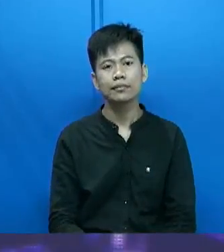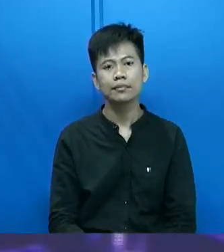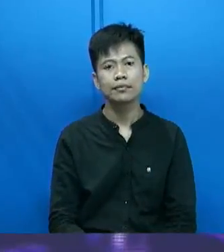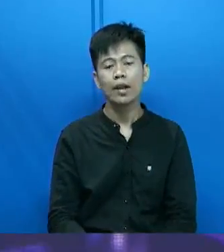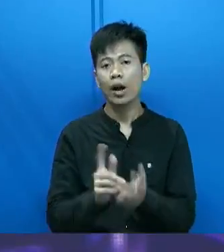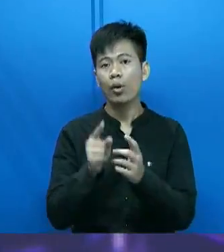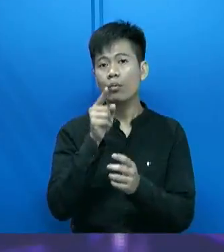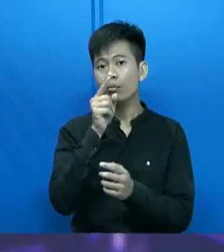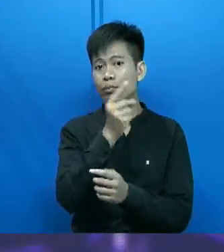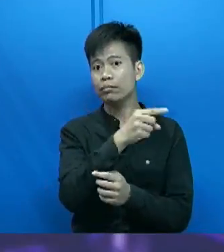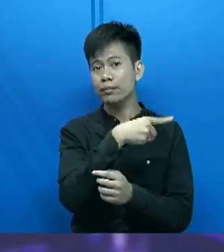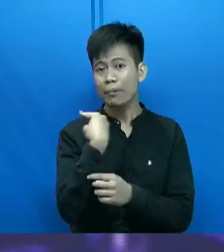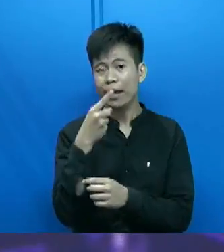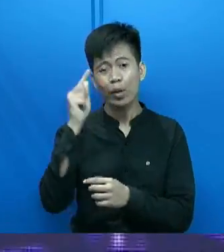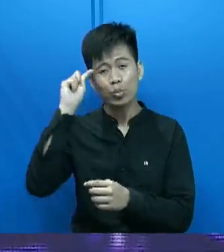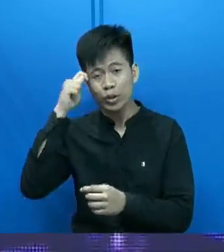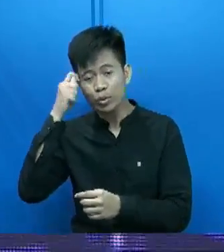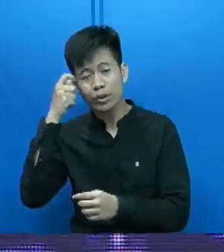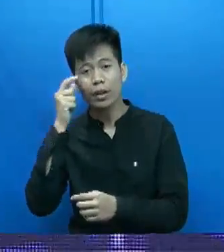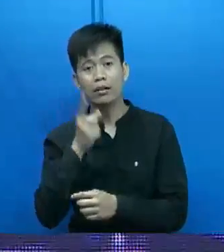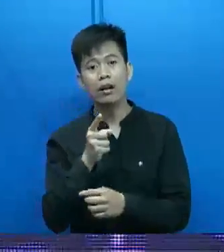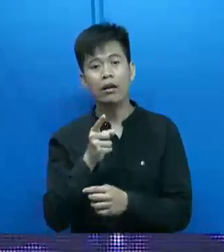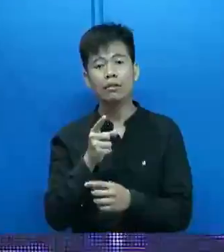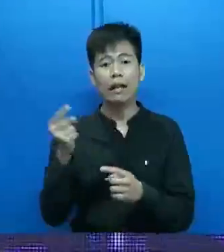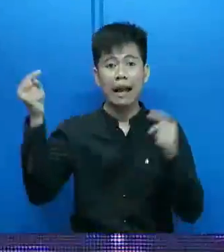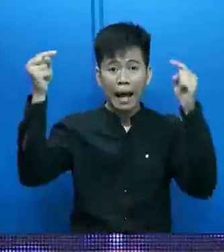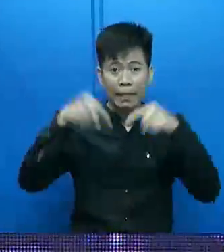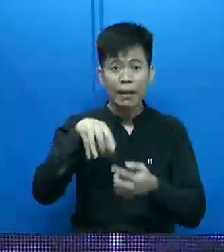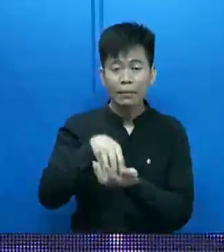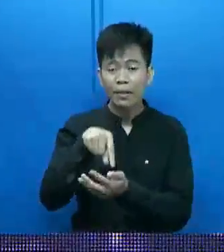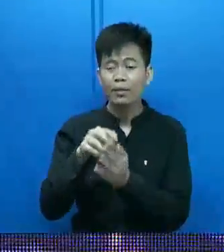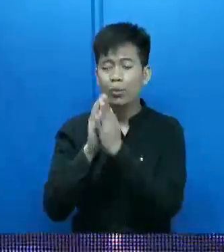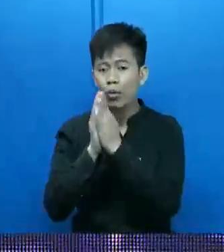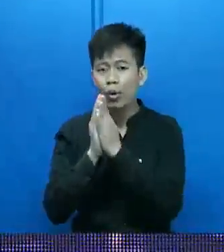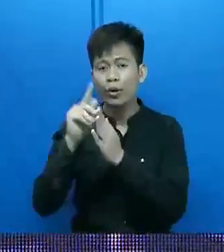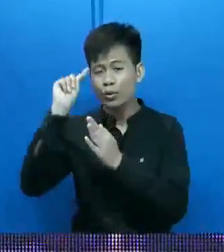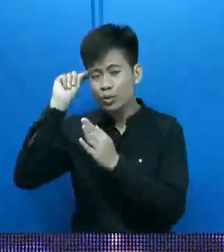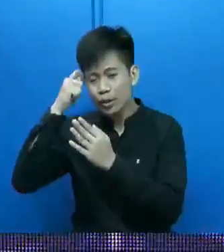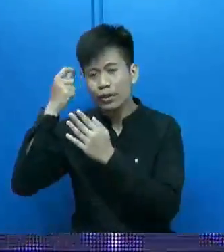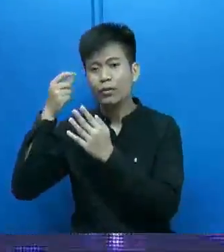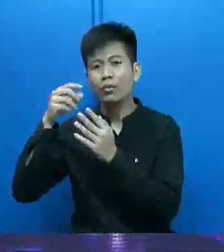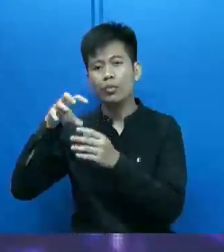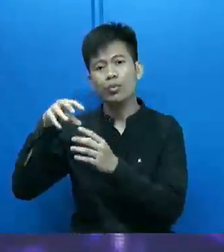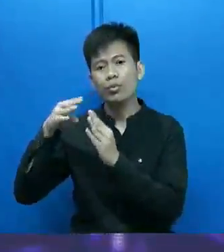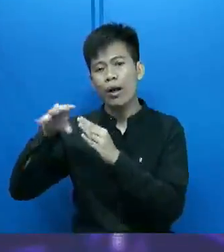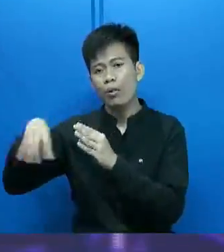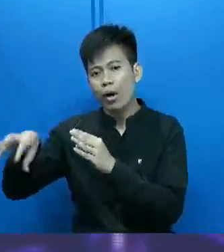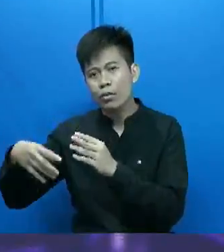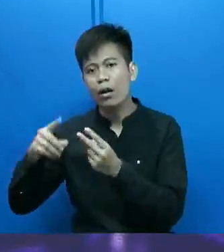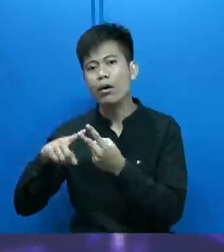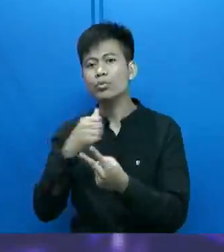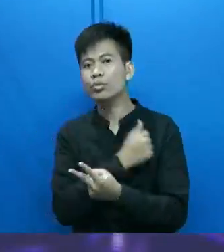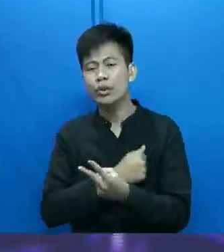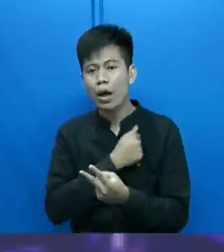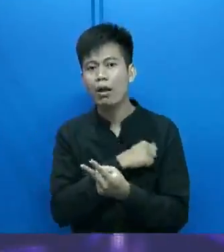ada di antara kami yang tengah mengalami kesulitan ya Allah, datang ke tempat ini untuk bermohon ya Allah, sulit rumah tangganya, sulit di kehidupan